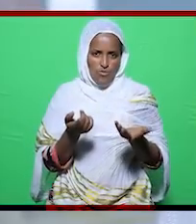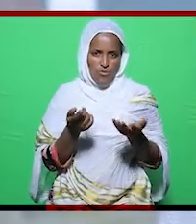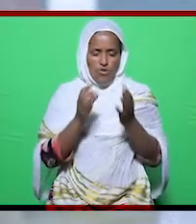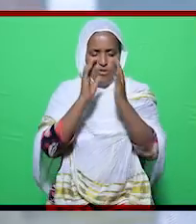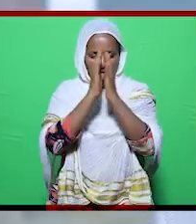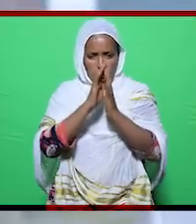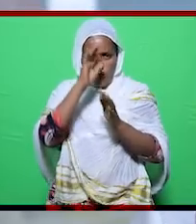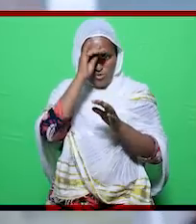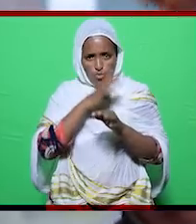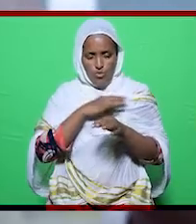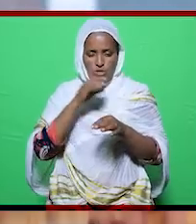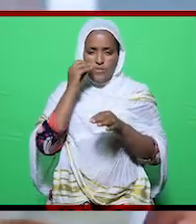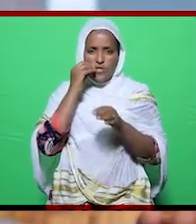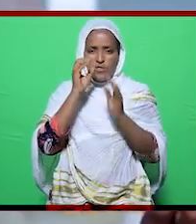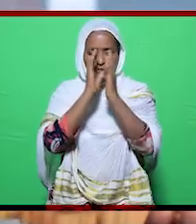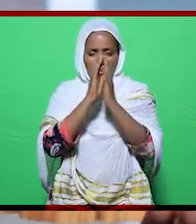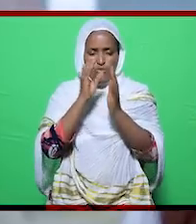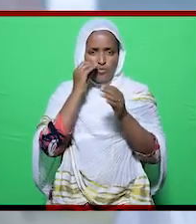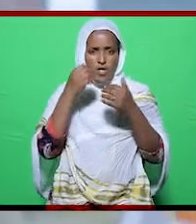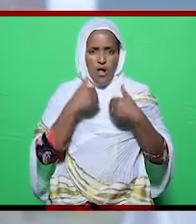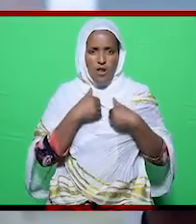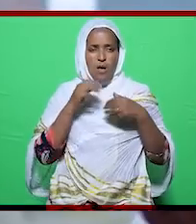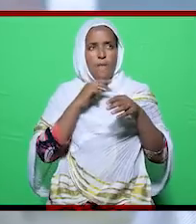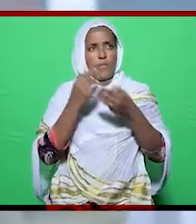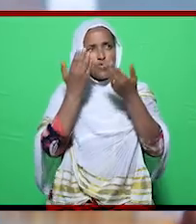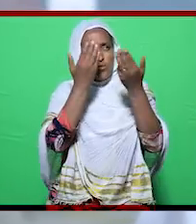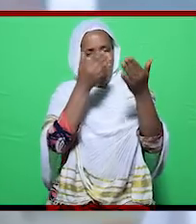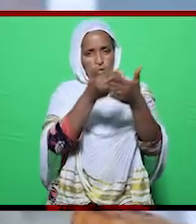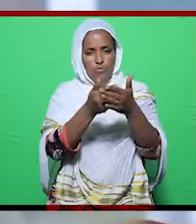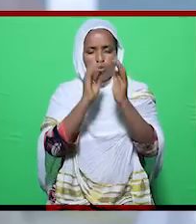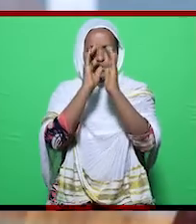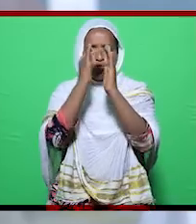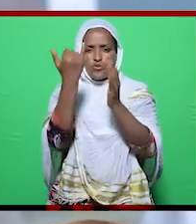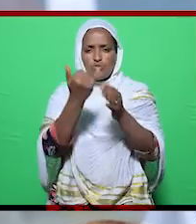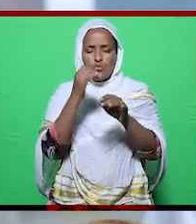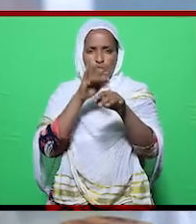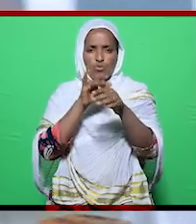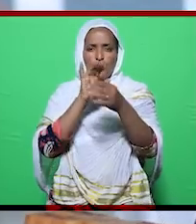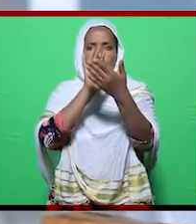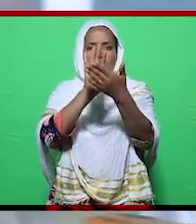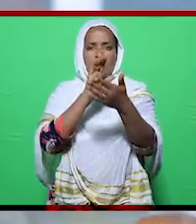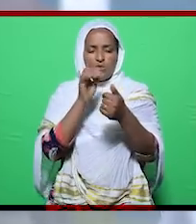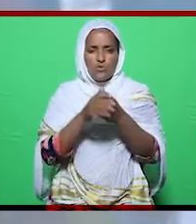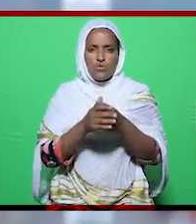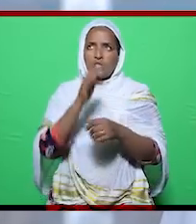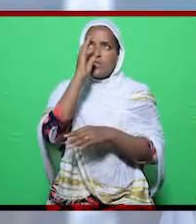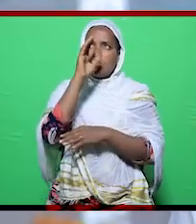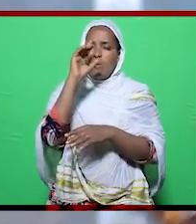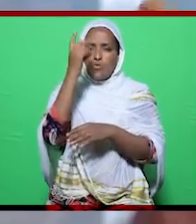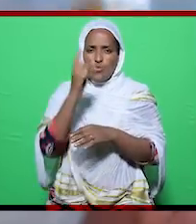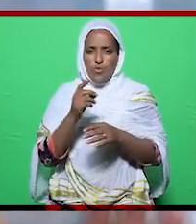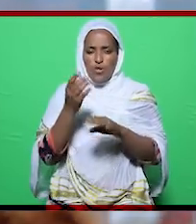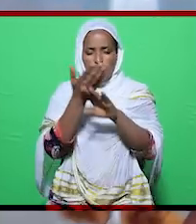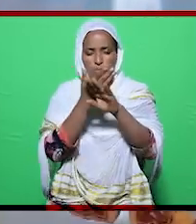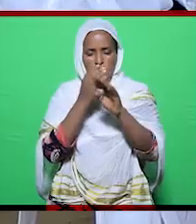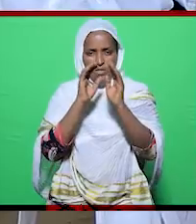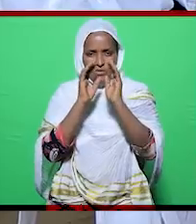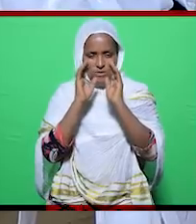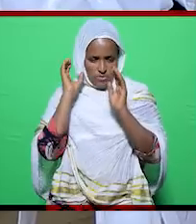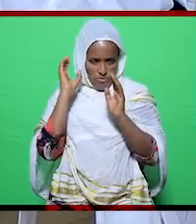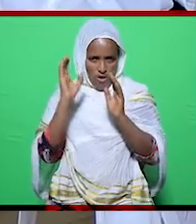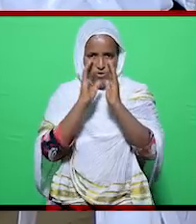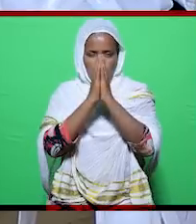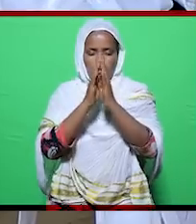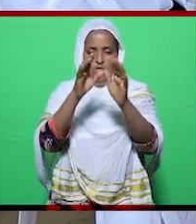በቤተ መቅደስ መስዋዕት የሚሰዋው በታቦቱ ላይ ነው። ስለዚህ እኛ መስዋዕት የምናቀርበው በሥዕል ላይ ነው። ቤታችን በተለይ ምንጸልይ ሰዎች ቤታችን ጸሎት ቤት ያለን